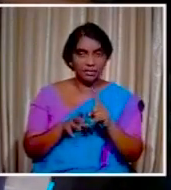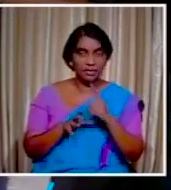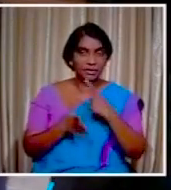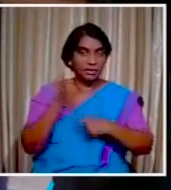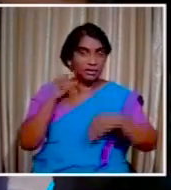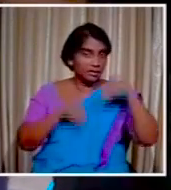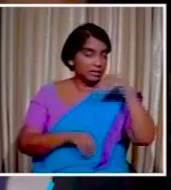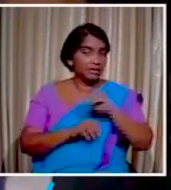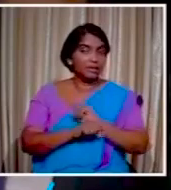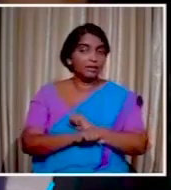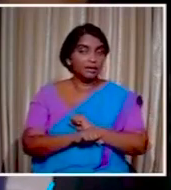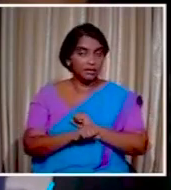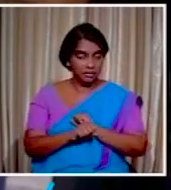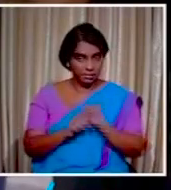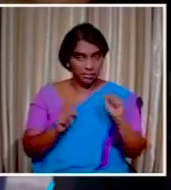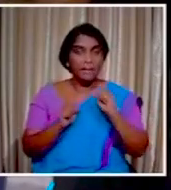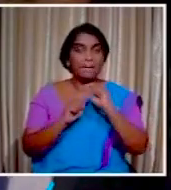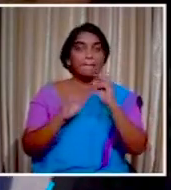ජනවරමක් නැති